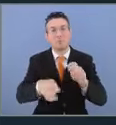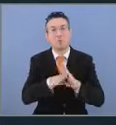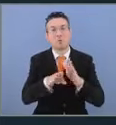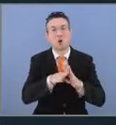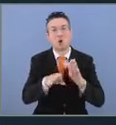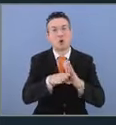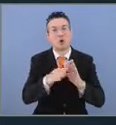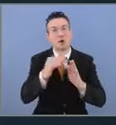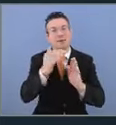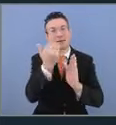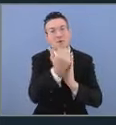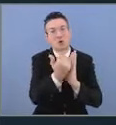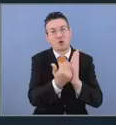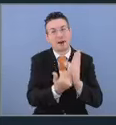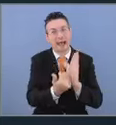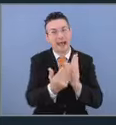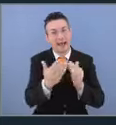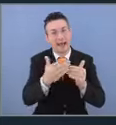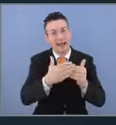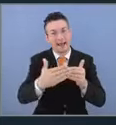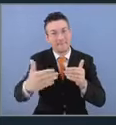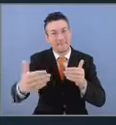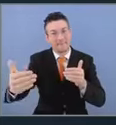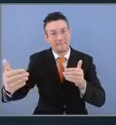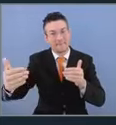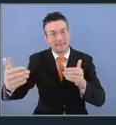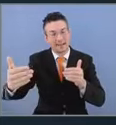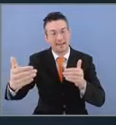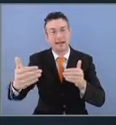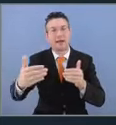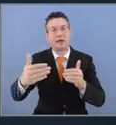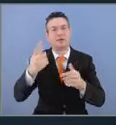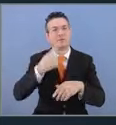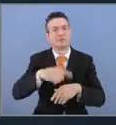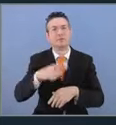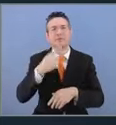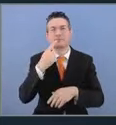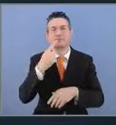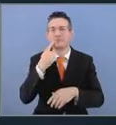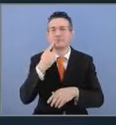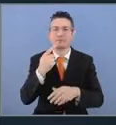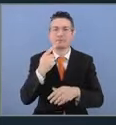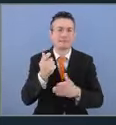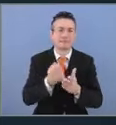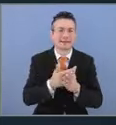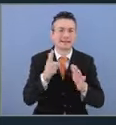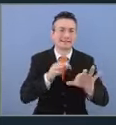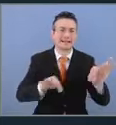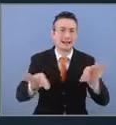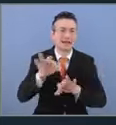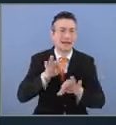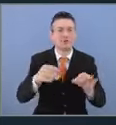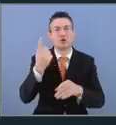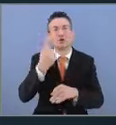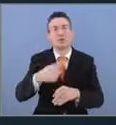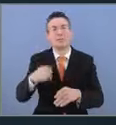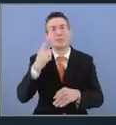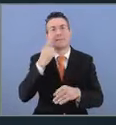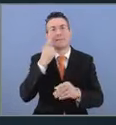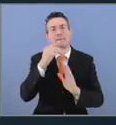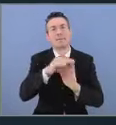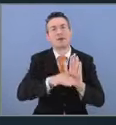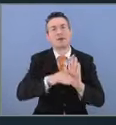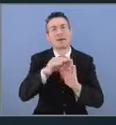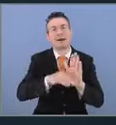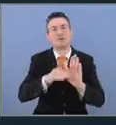abilitante, quindi questo vuol dire che si tratta di un indirizzo strategico nei confronti della programmazione regionale. L'altra novità rispetto a